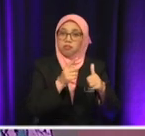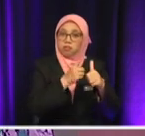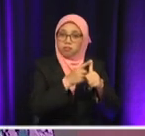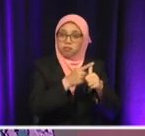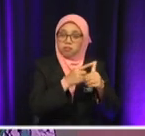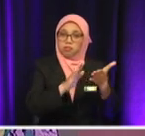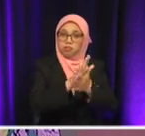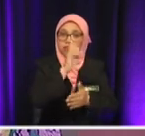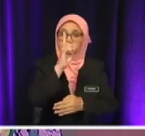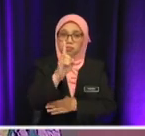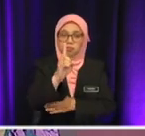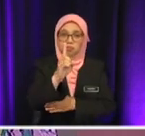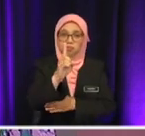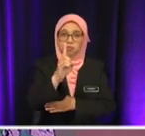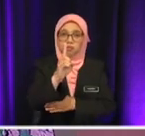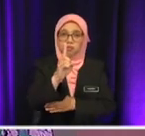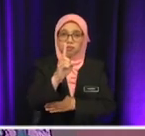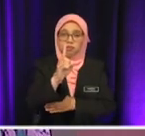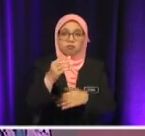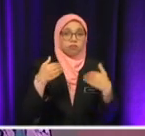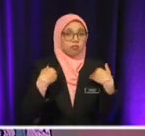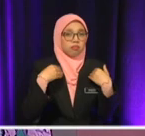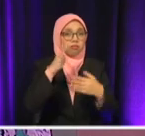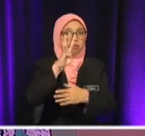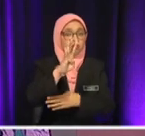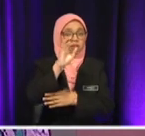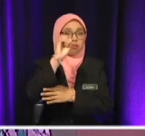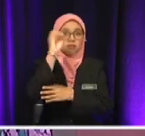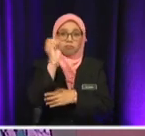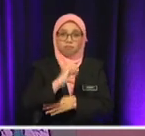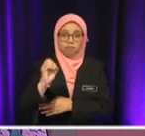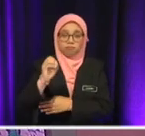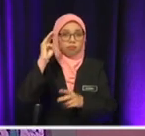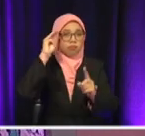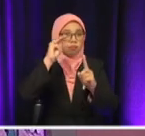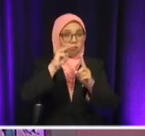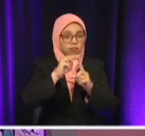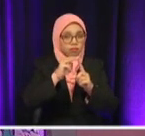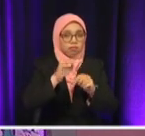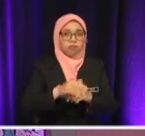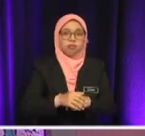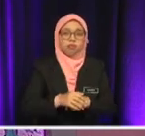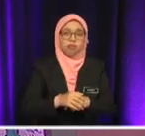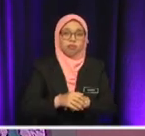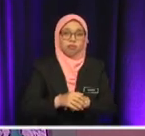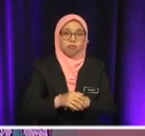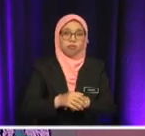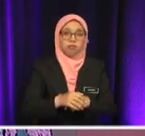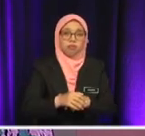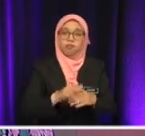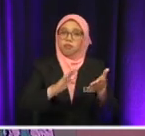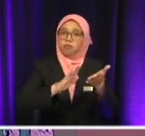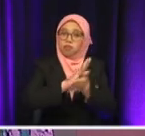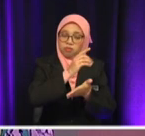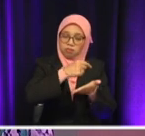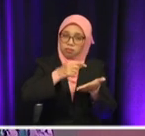satu yang membawa kepada 40% markah, kamu akan ditaksir melalui kertas